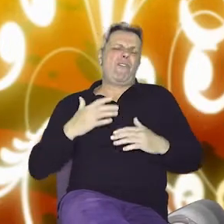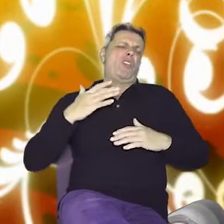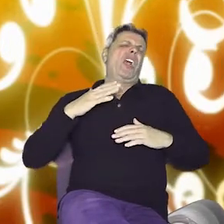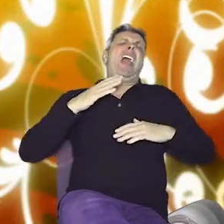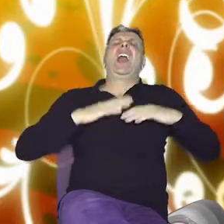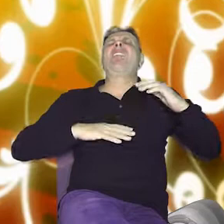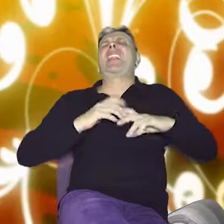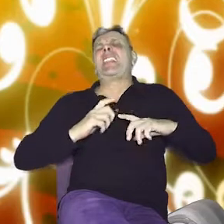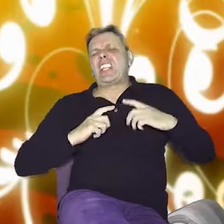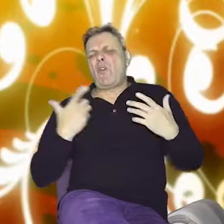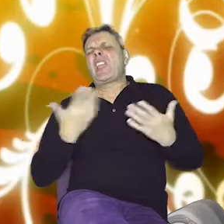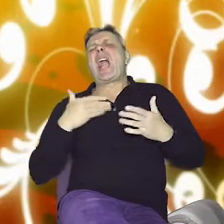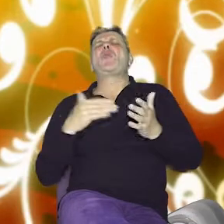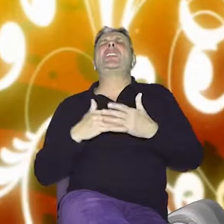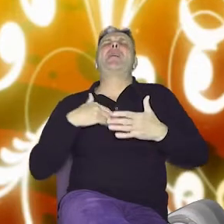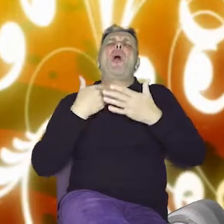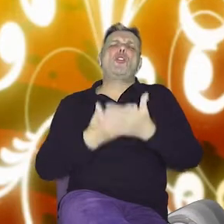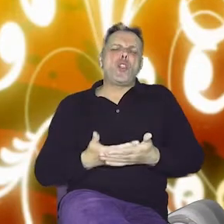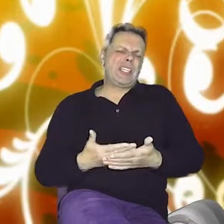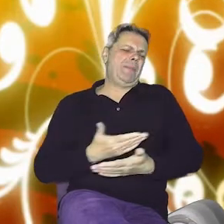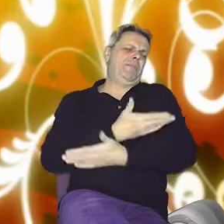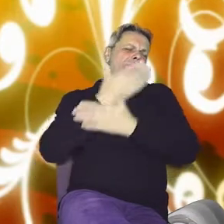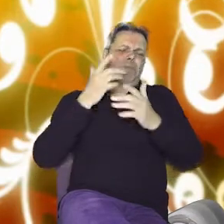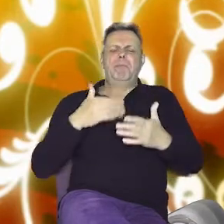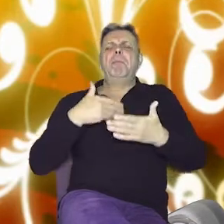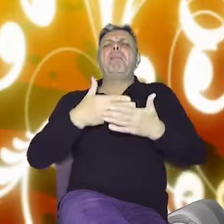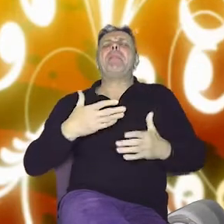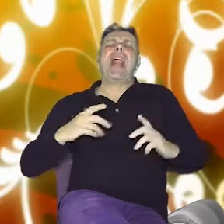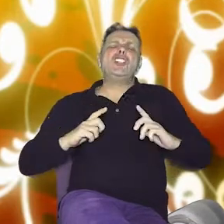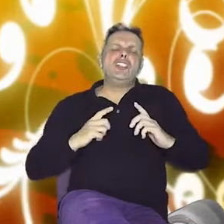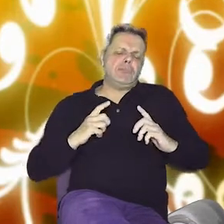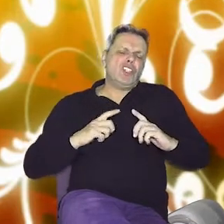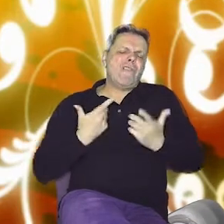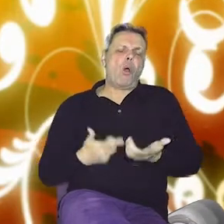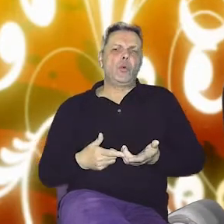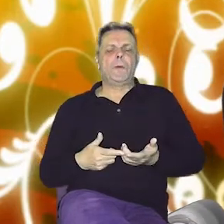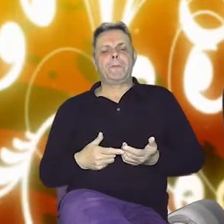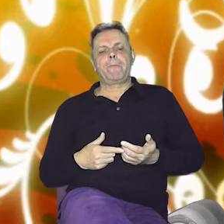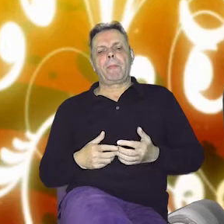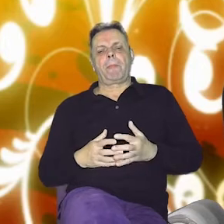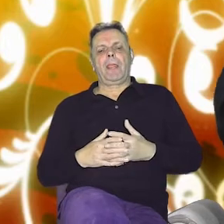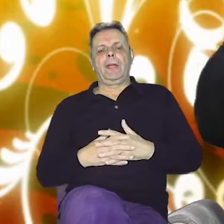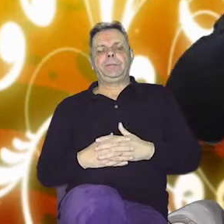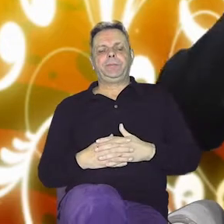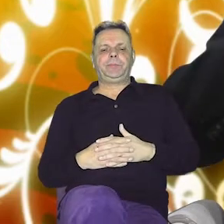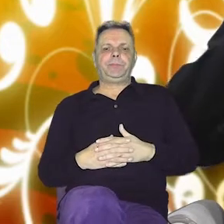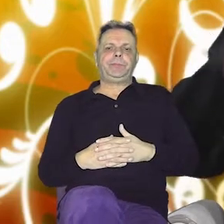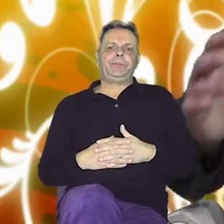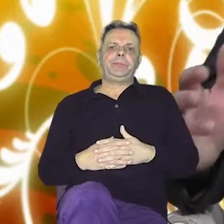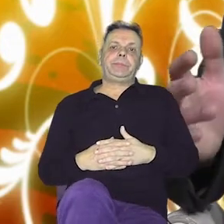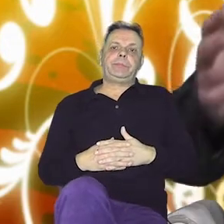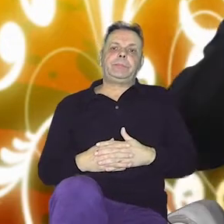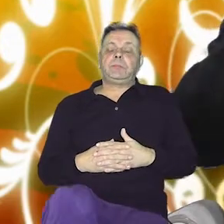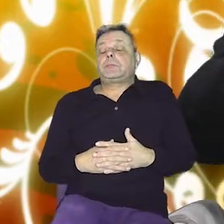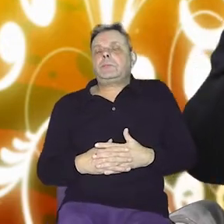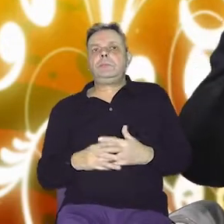života, kako se treba odnositi prema tom životu. Ja mislim, divno je ono, gledaj, ne znam,